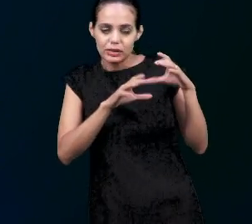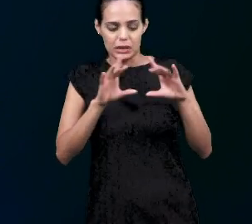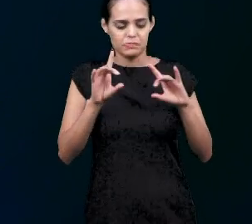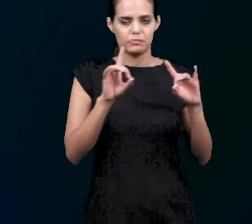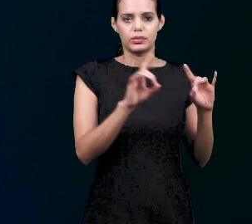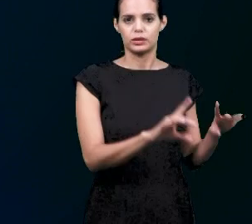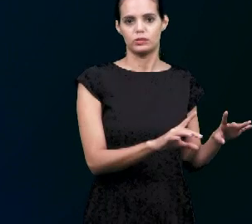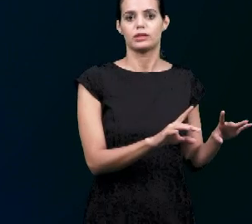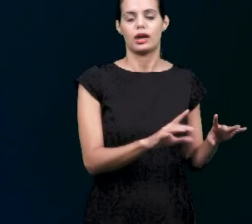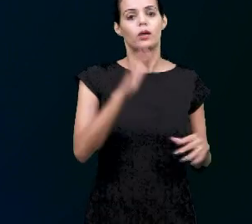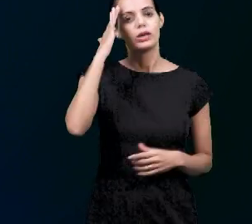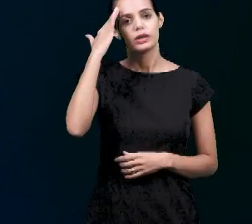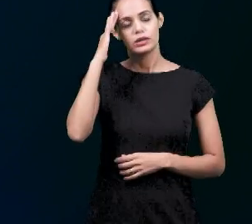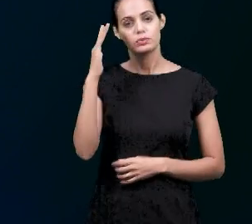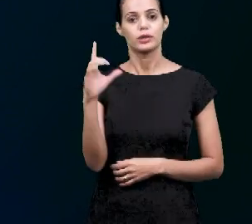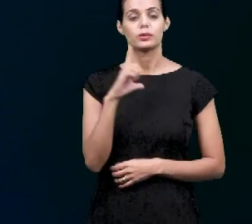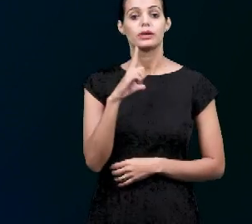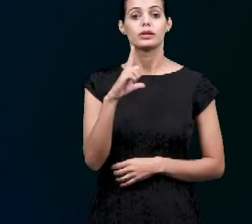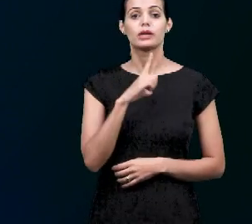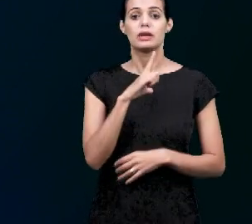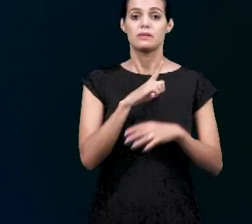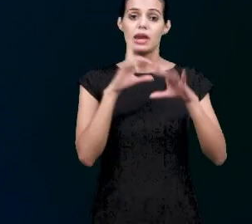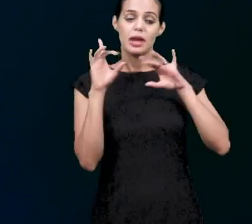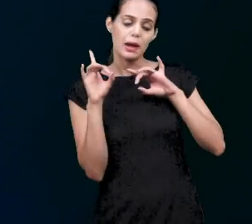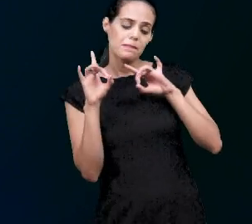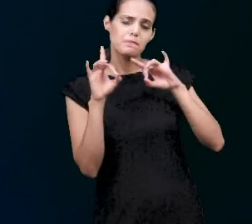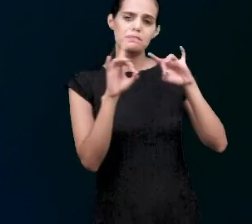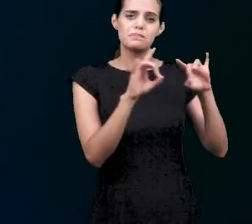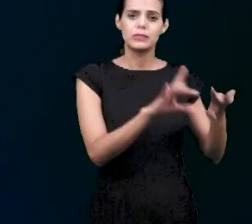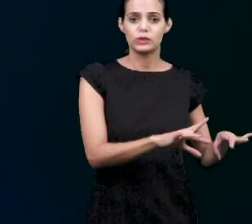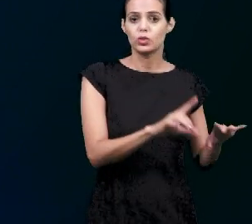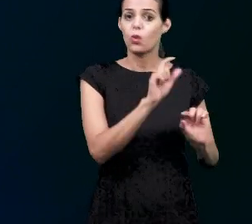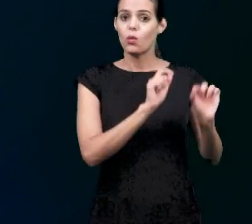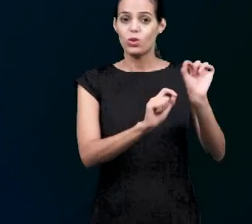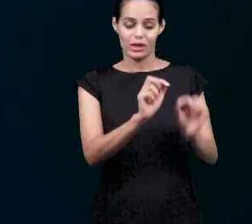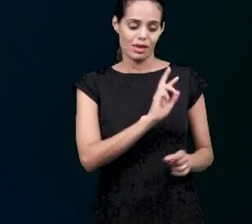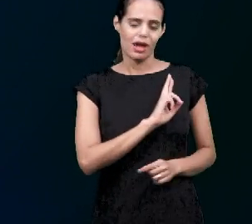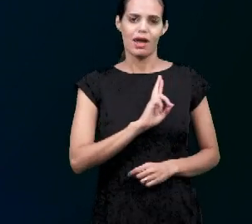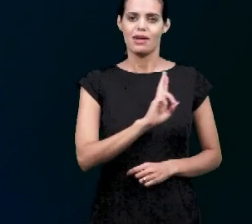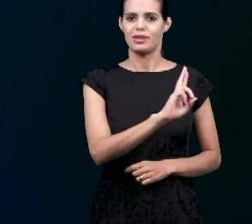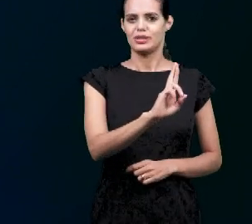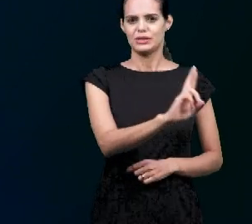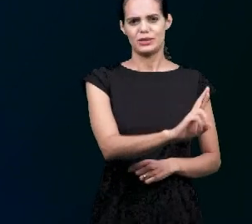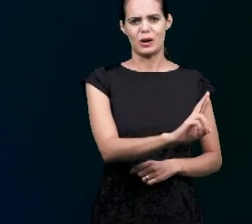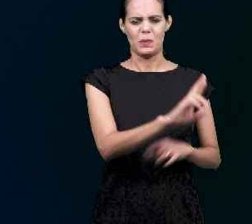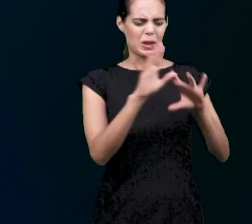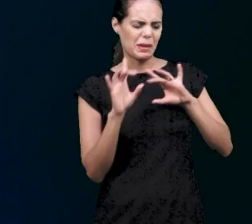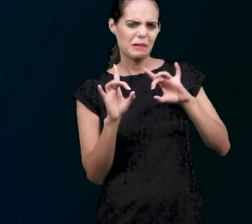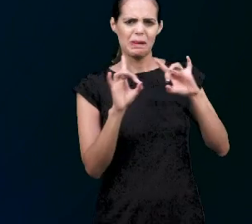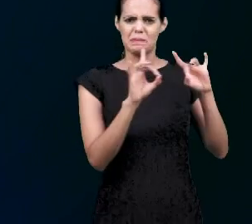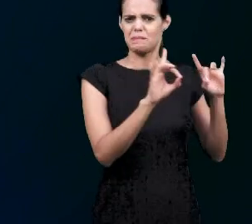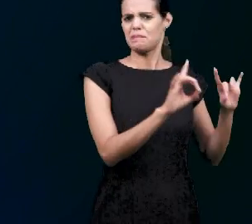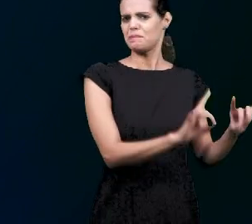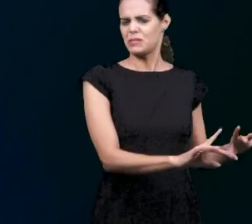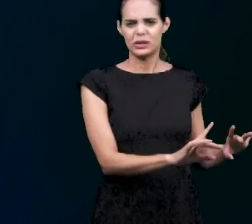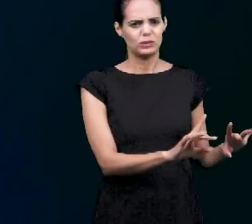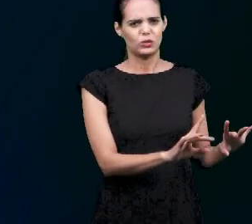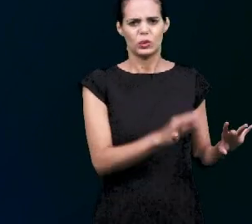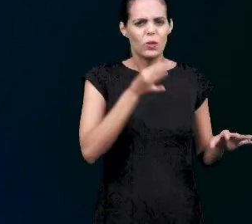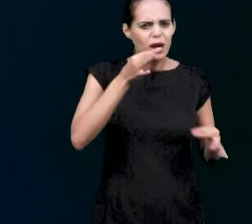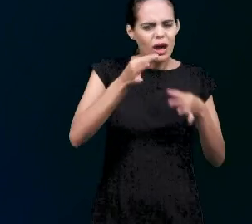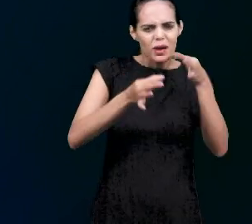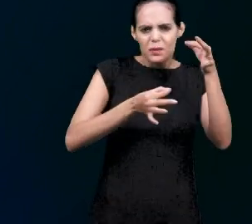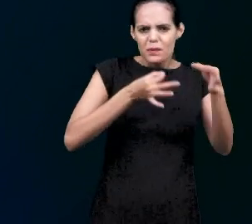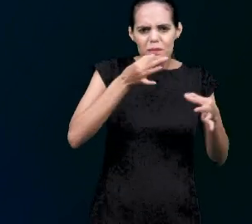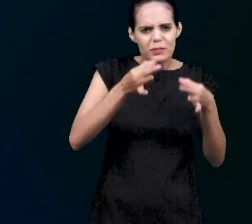référence à la compréhension du salut dans l'acte de la femme quand elle a abandonné sa cruche à côté du puits et a